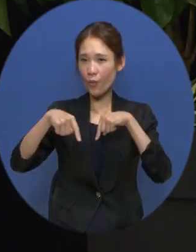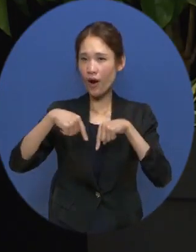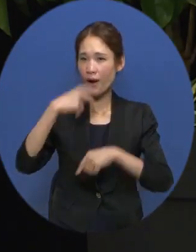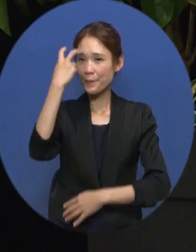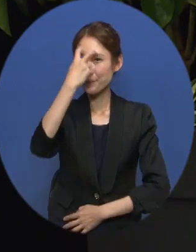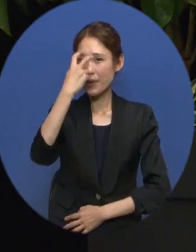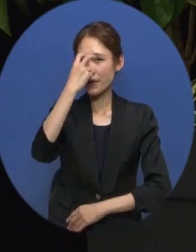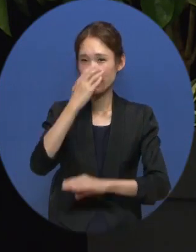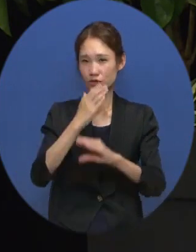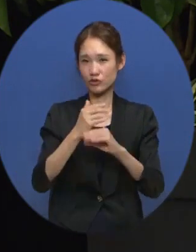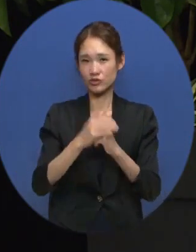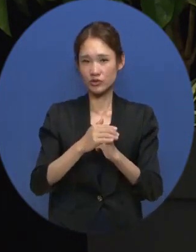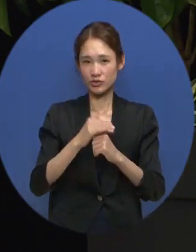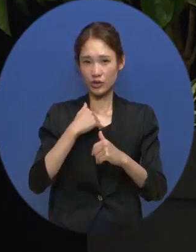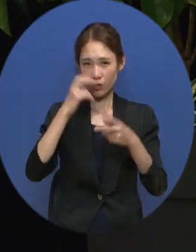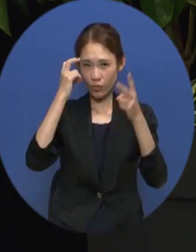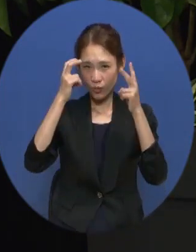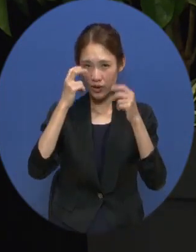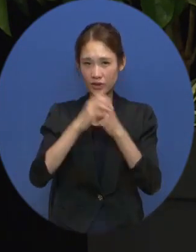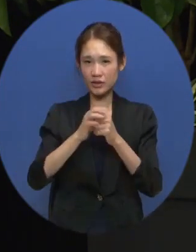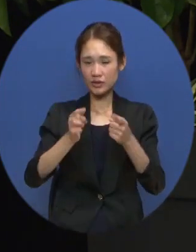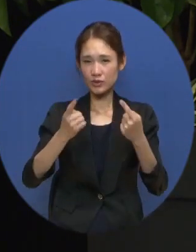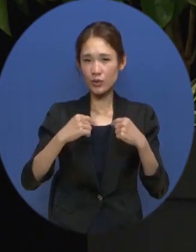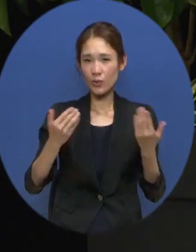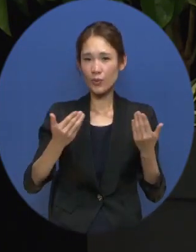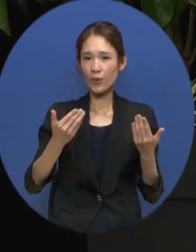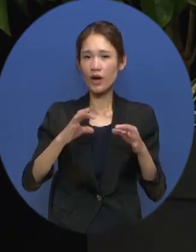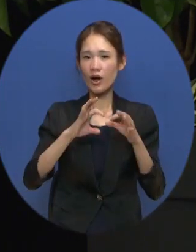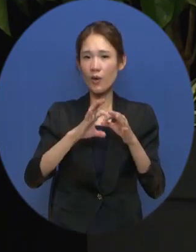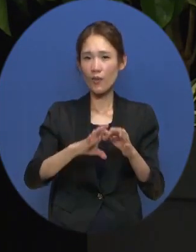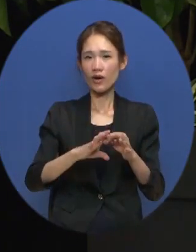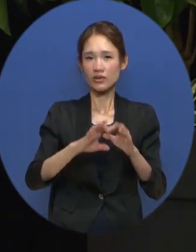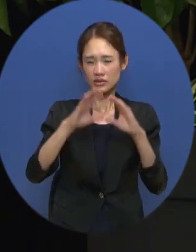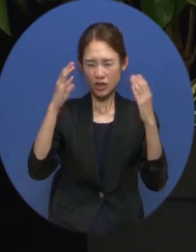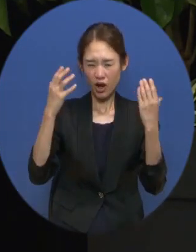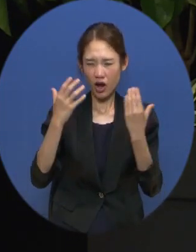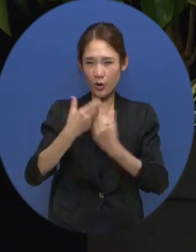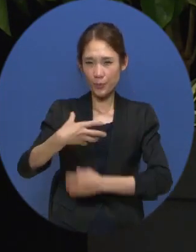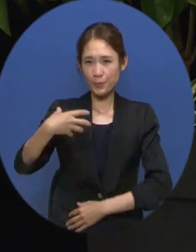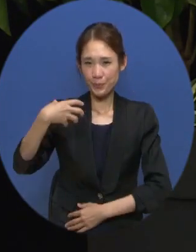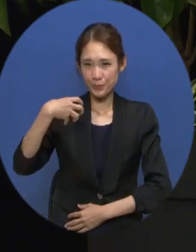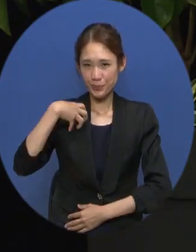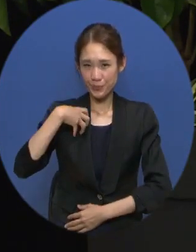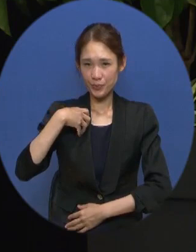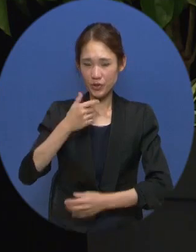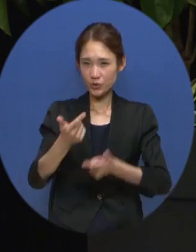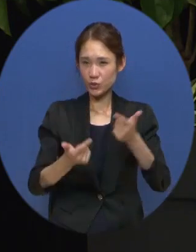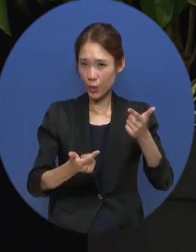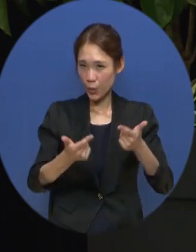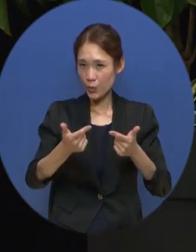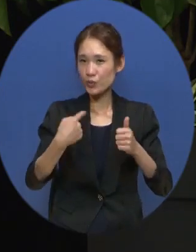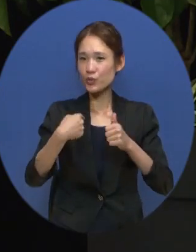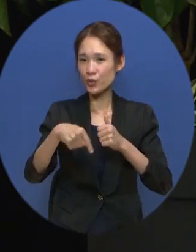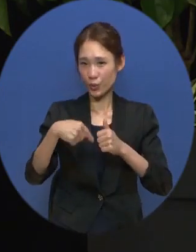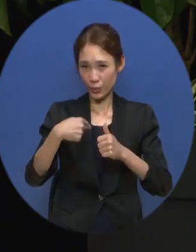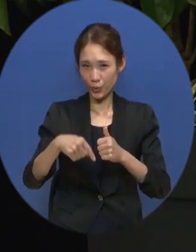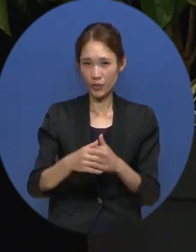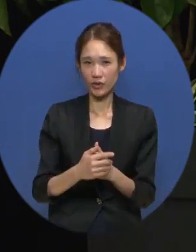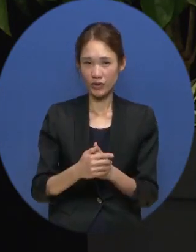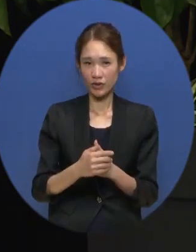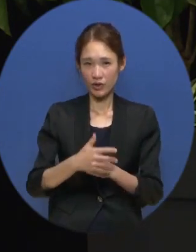있습니다. 그 저희 회사의 그 들어오는 업무에 대해서 전반적으로 네. 네. 조율하고 교육하고